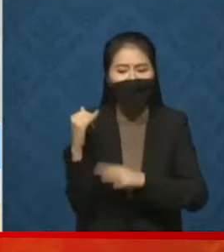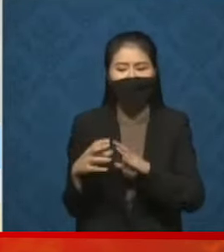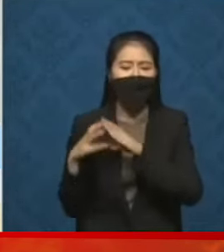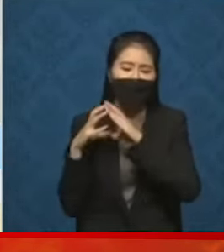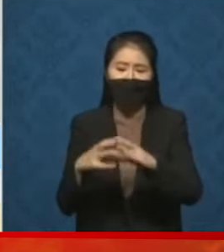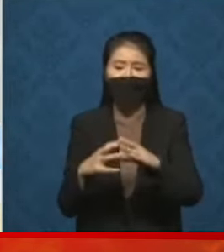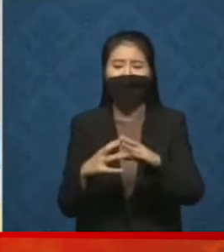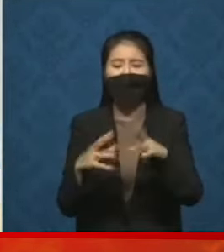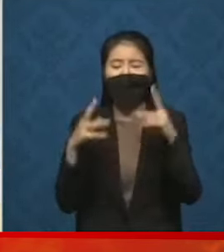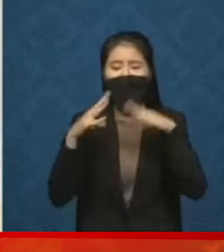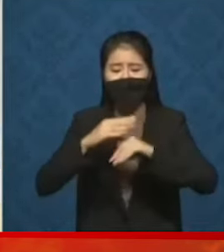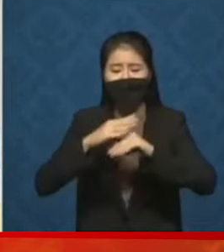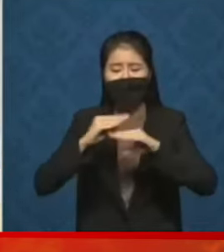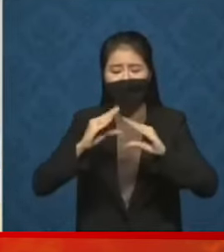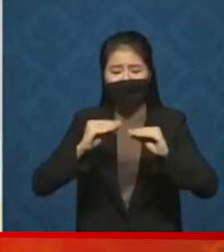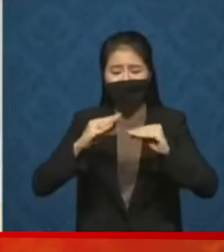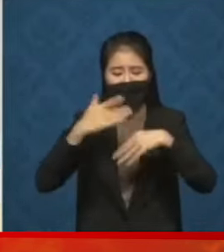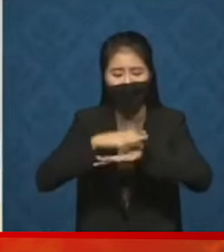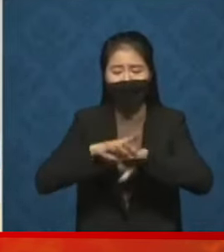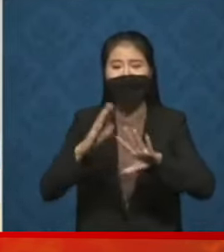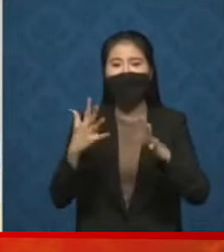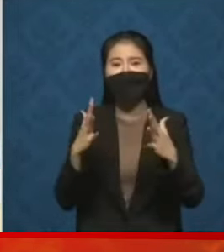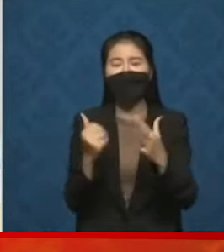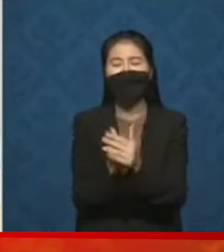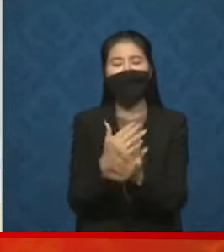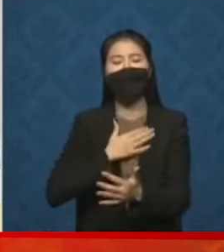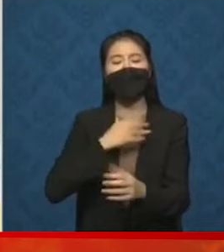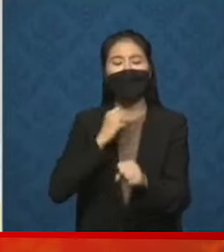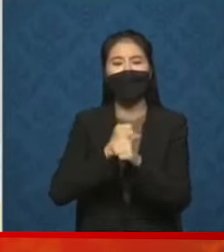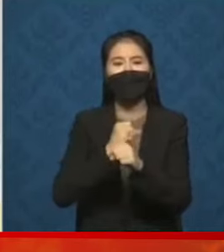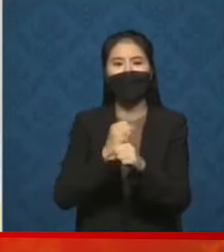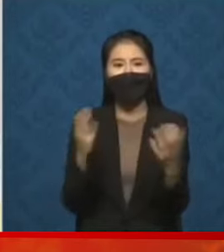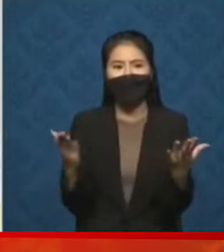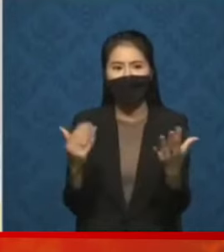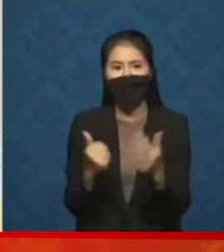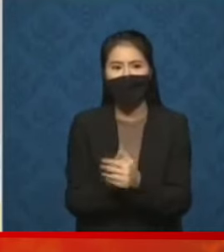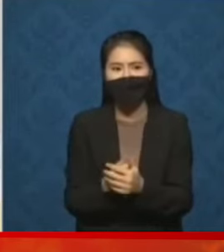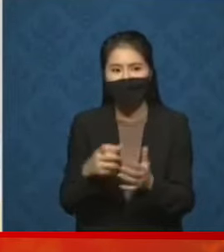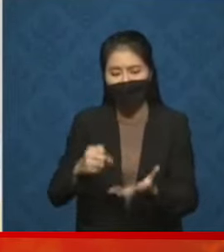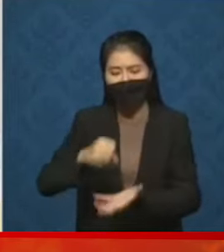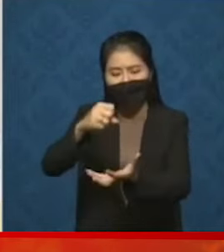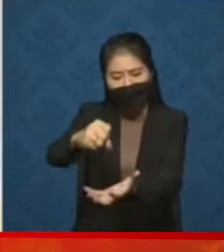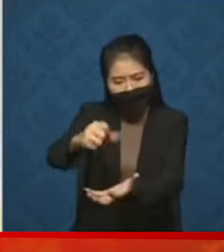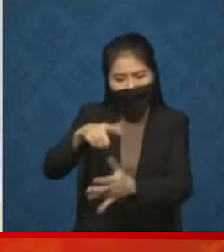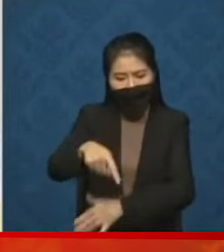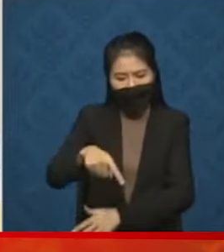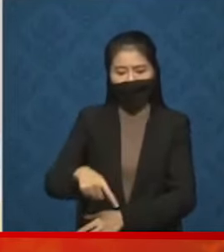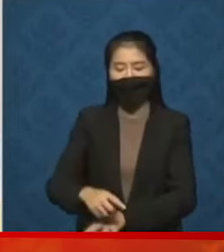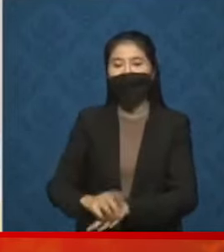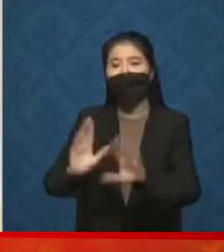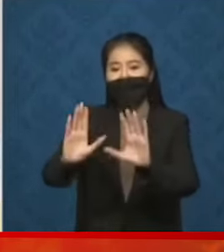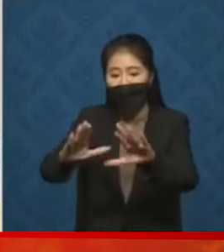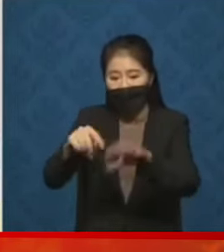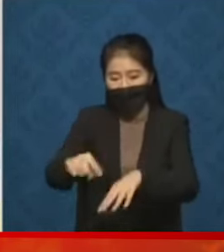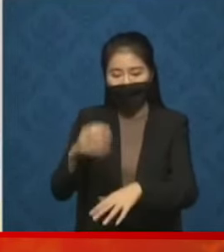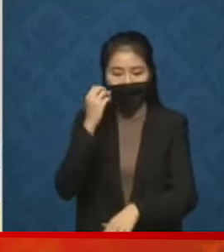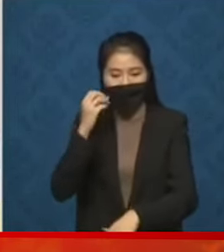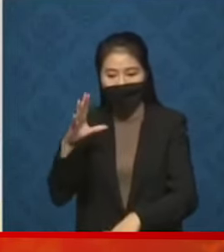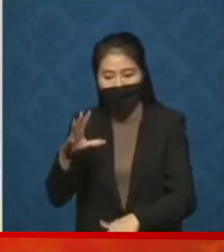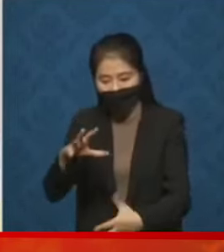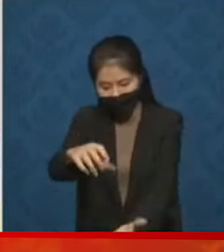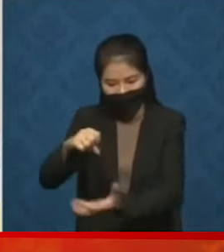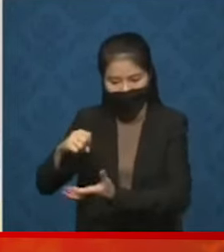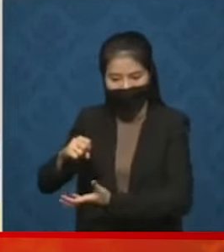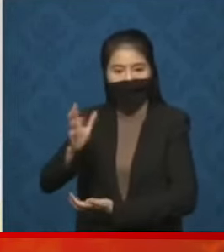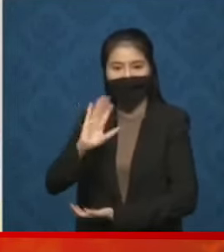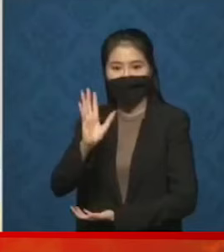ุสวัี้เขาบอกว่ไม่ต้องเอากับบ้านข้าวเนี่ยกิ